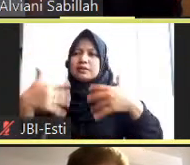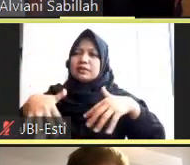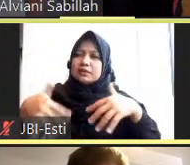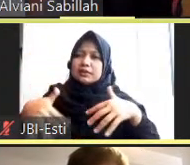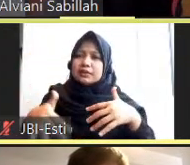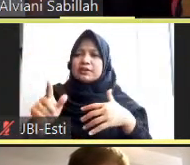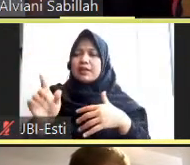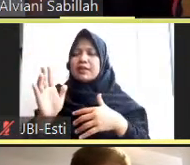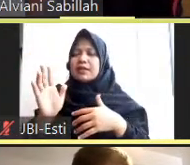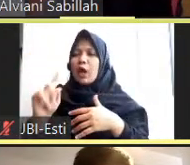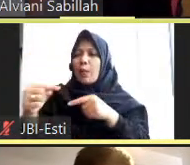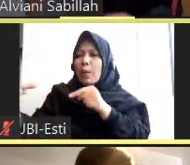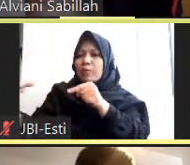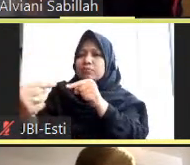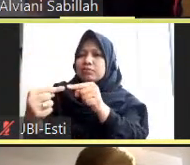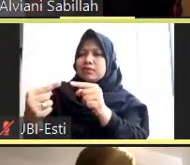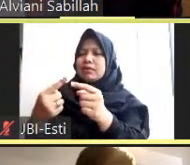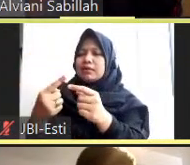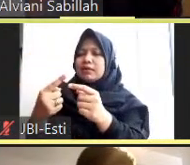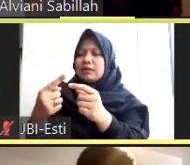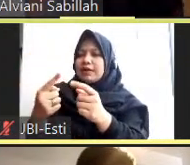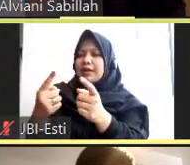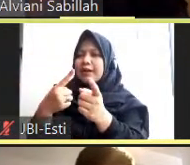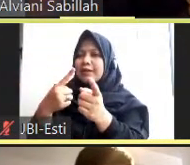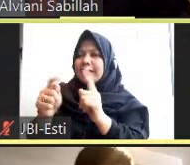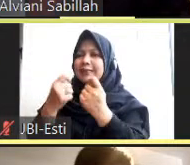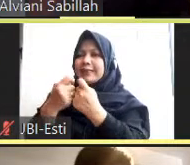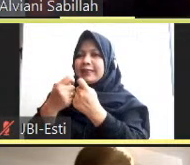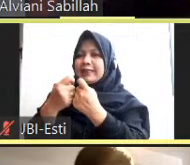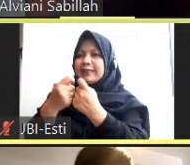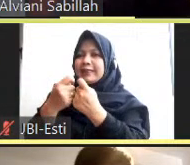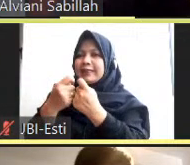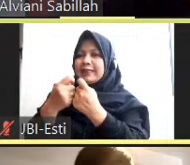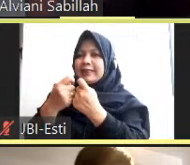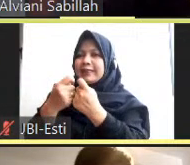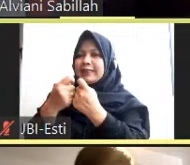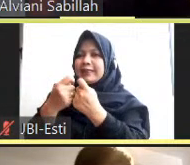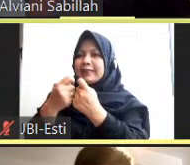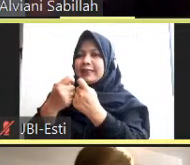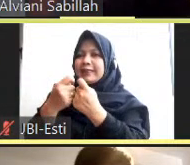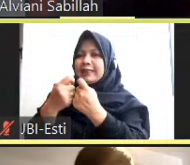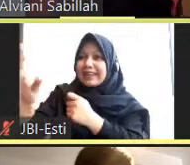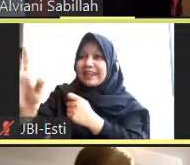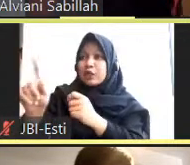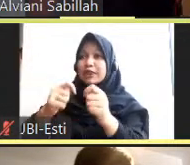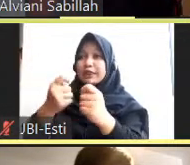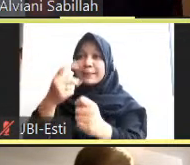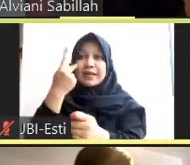komunikasi dengan teman-teman para medis yang biasanya mobile, yang di posko, yang mobile, dan juga yang di logistik.